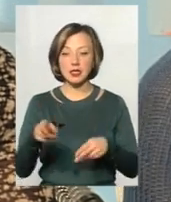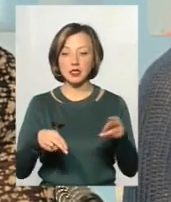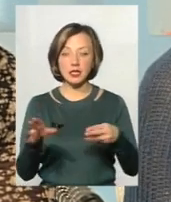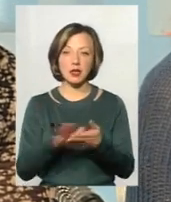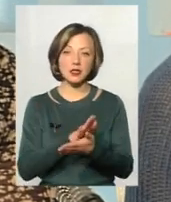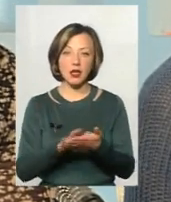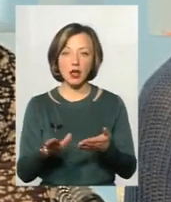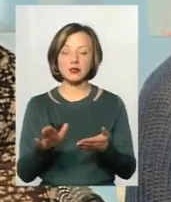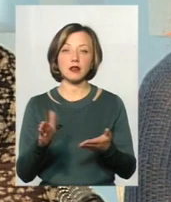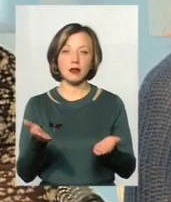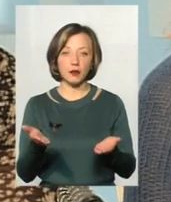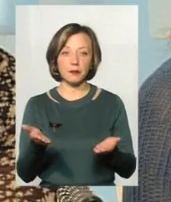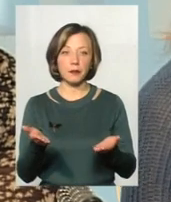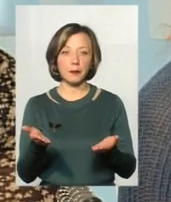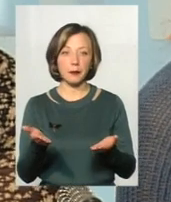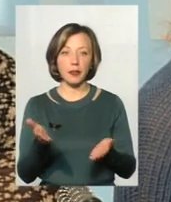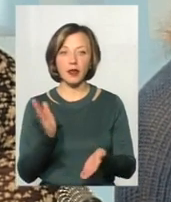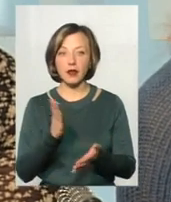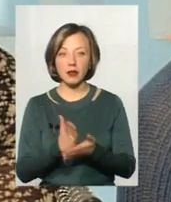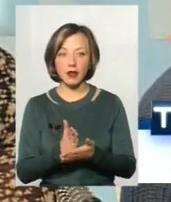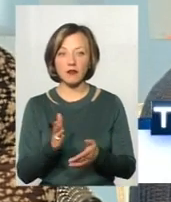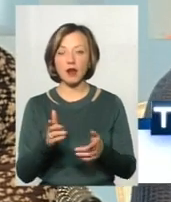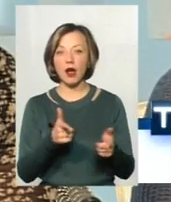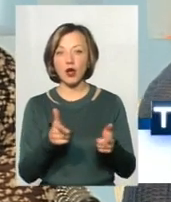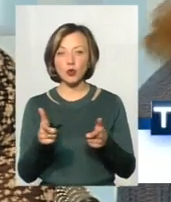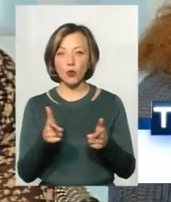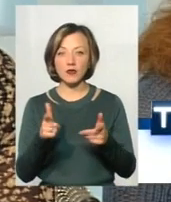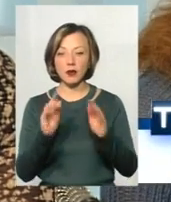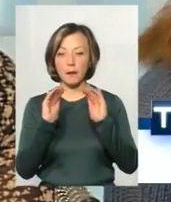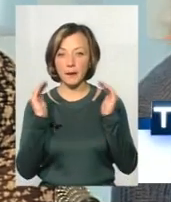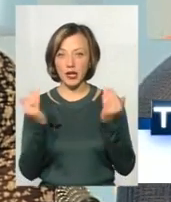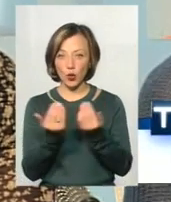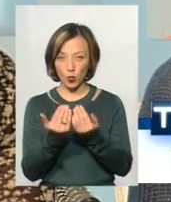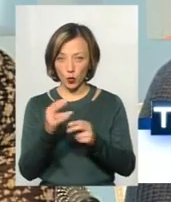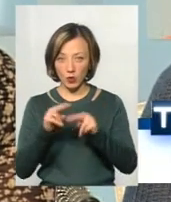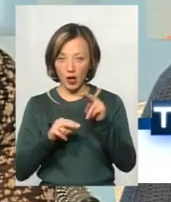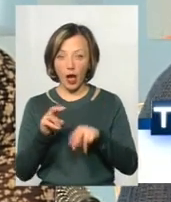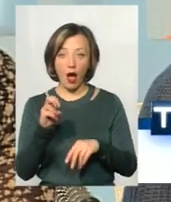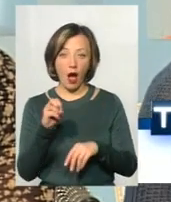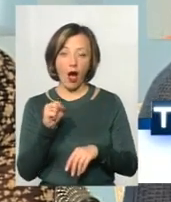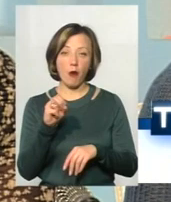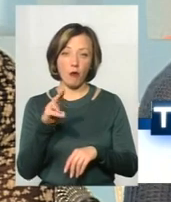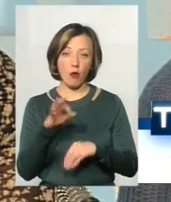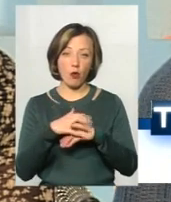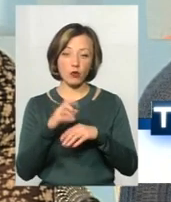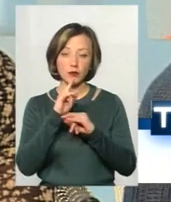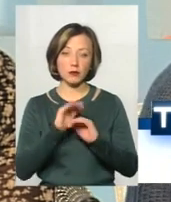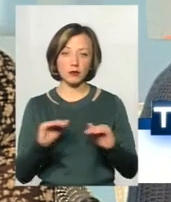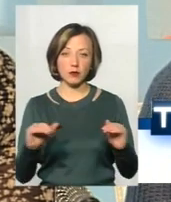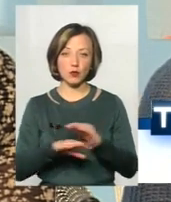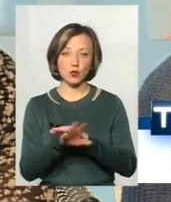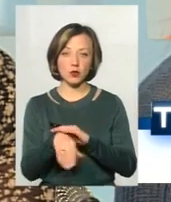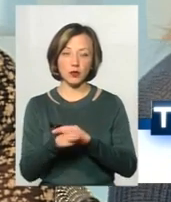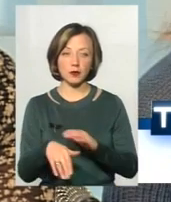стерилизатор, их стерилизуют, есть, готовится приют должен быть, да? А по кошкам у нас все просто тишина, да, и